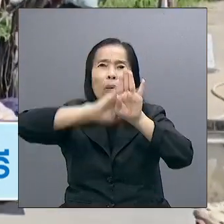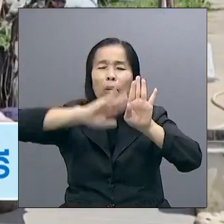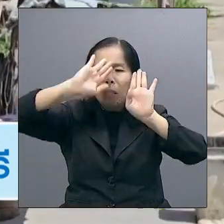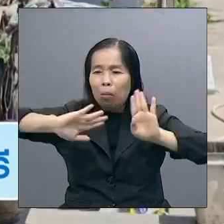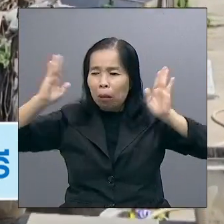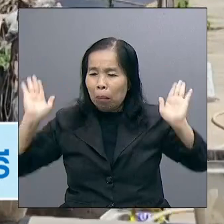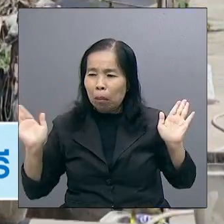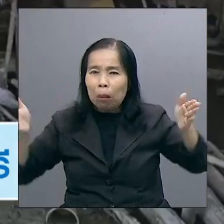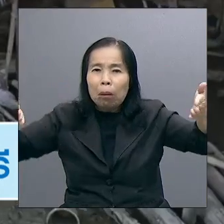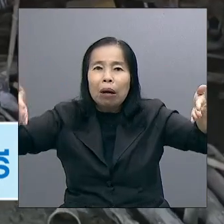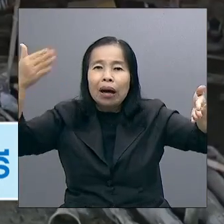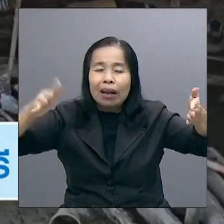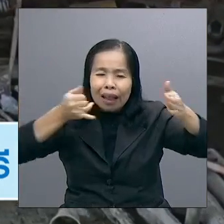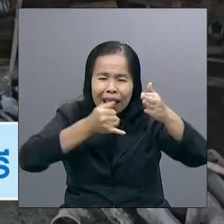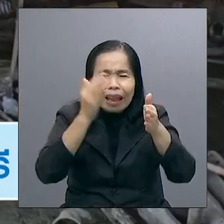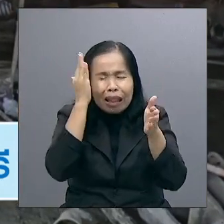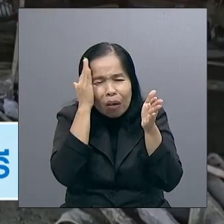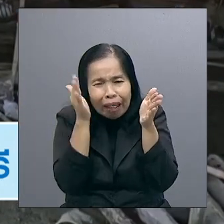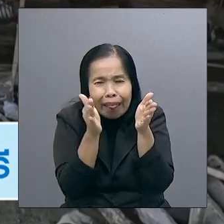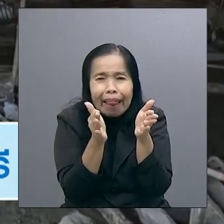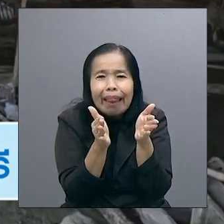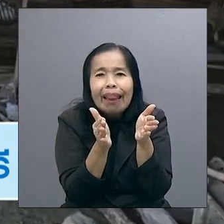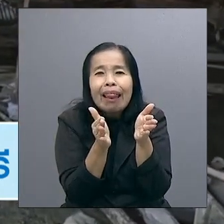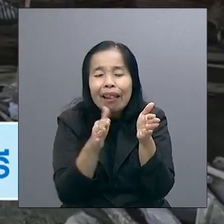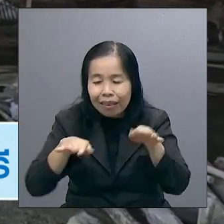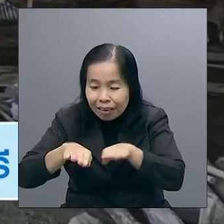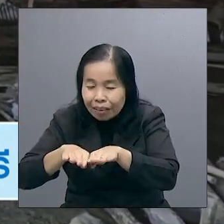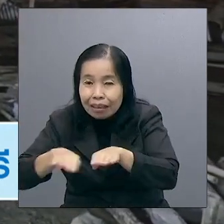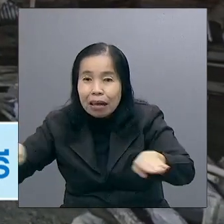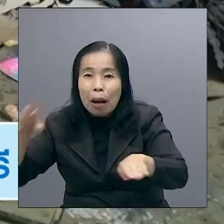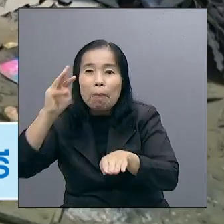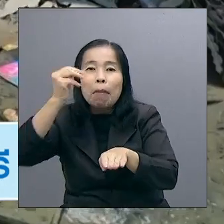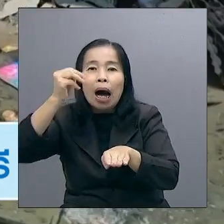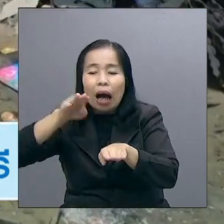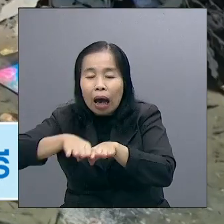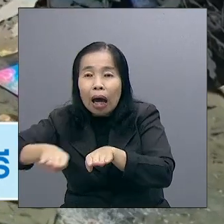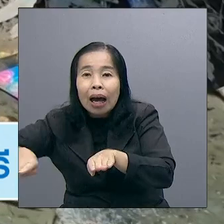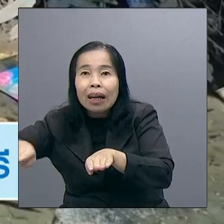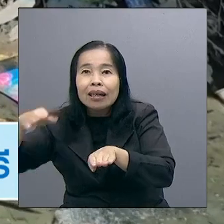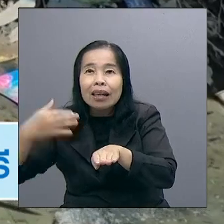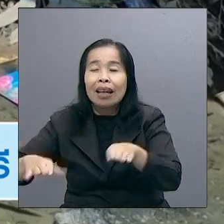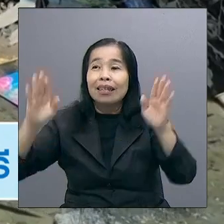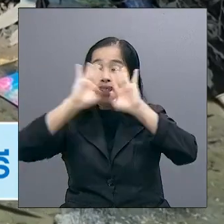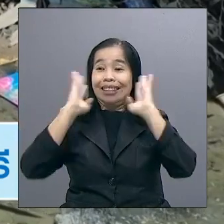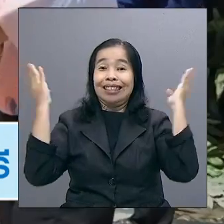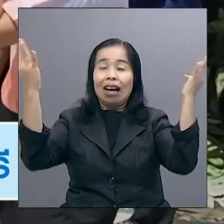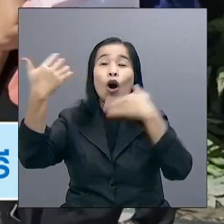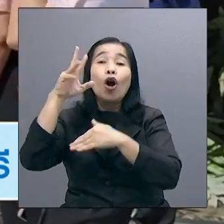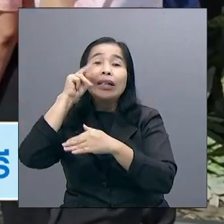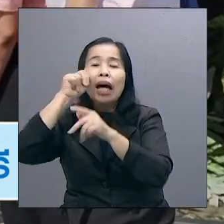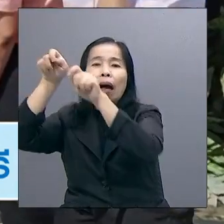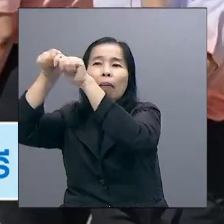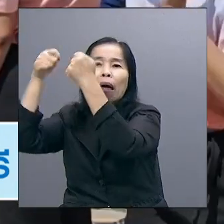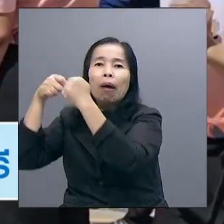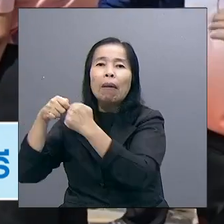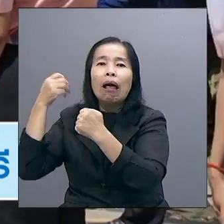ภายในเพิงพักเป็ห้นอนเล็ก ๆ ค่ะพืนห้องปูด้วยไม้ไภผนัสังกษีห้องน้ำผุกร่อนแล